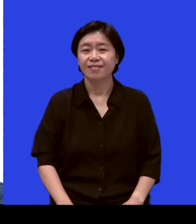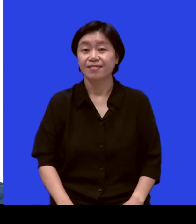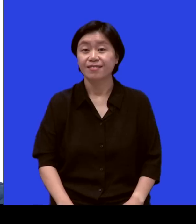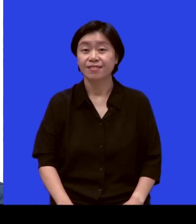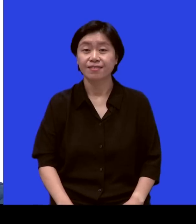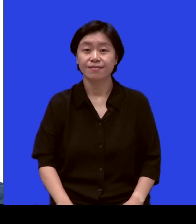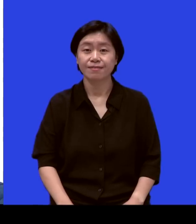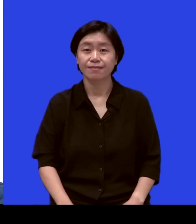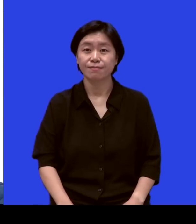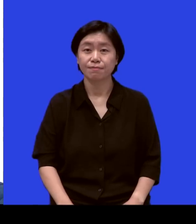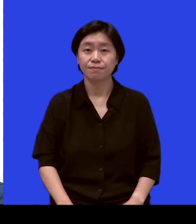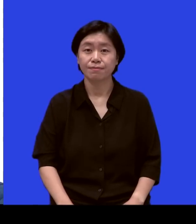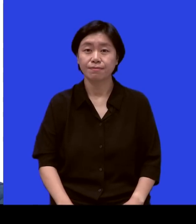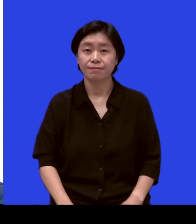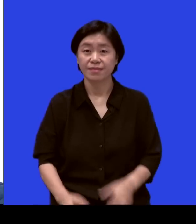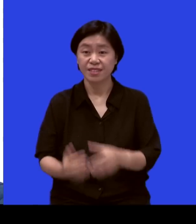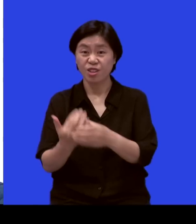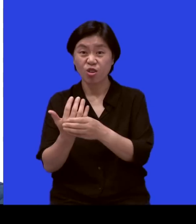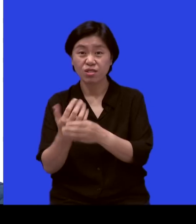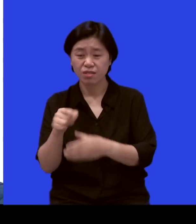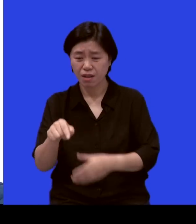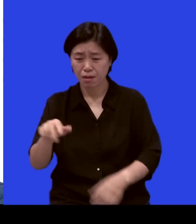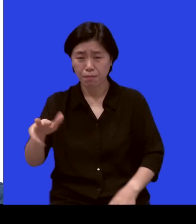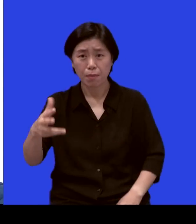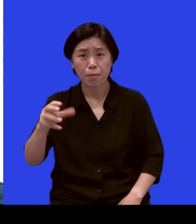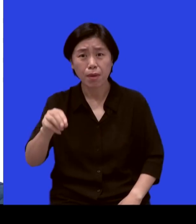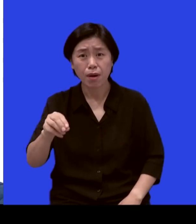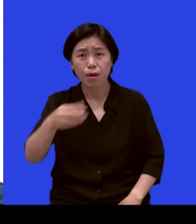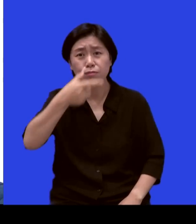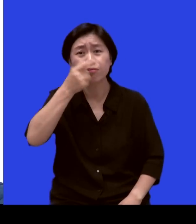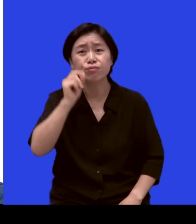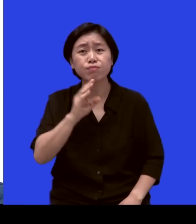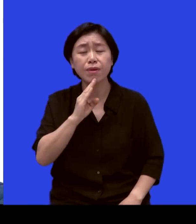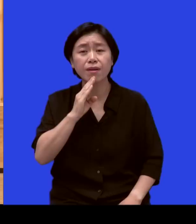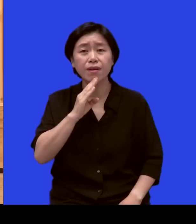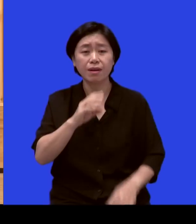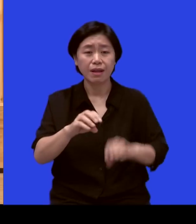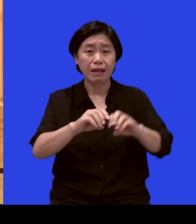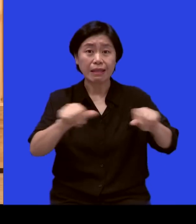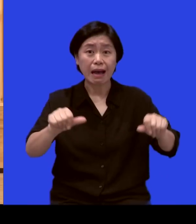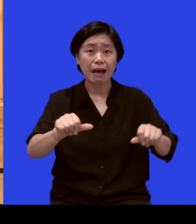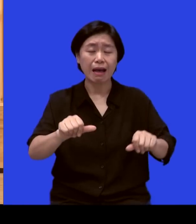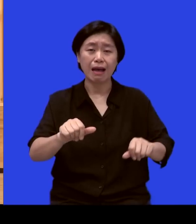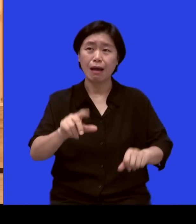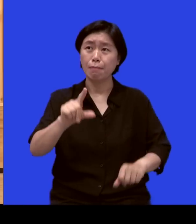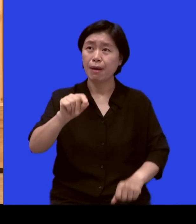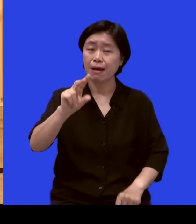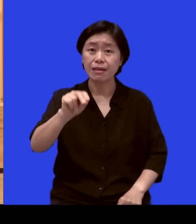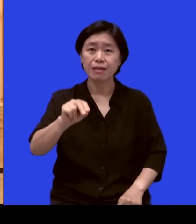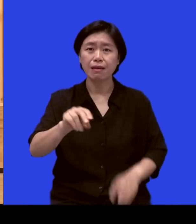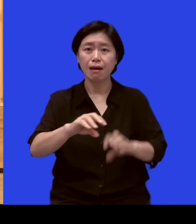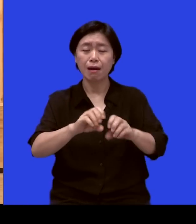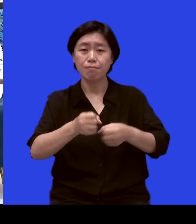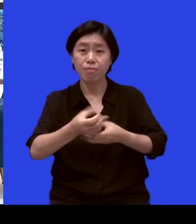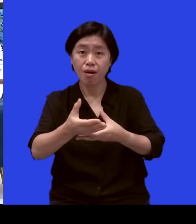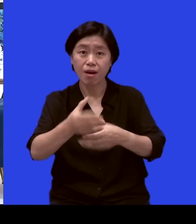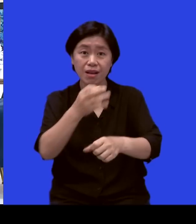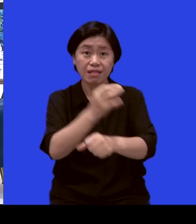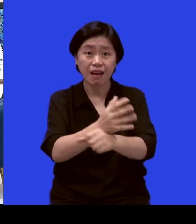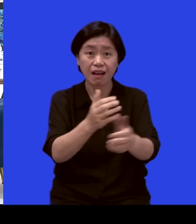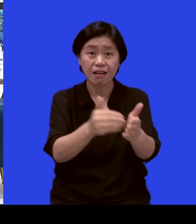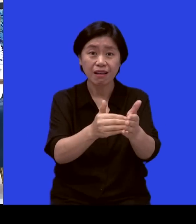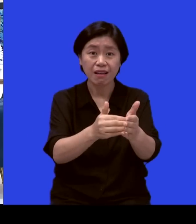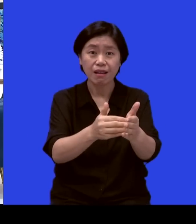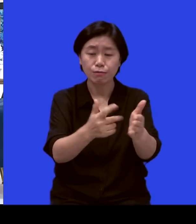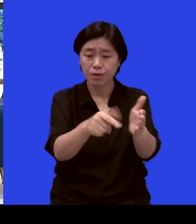그리고 뭐 현금만큼 갖고 되겠어요? 그렇죠. 이거 몇만 평 하려면은 몇 배가 더 있어야죠. 수표로 와야지. 그렇죠. 수표로